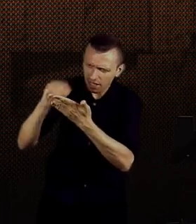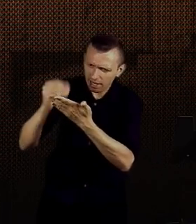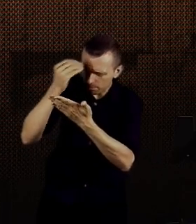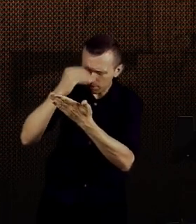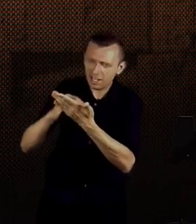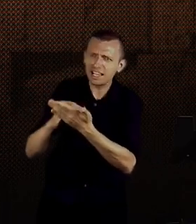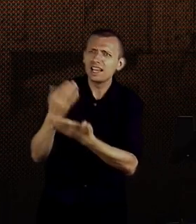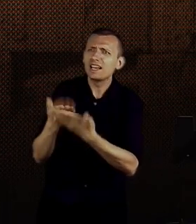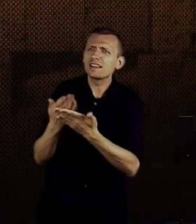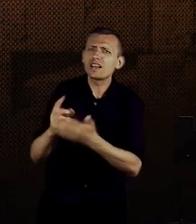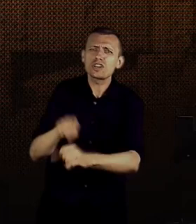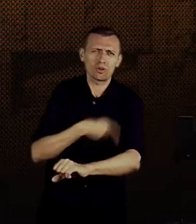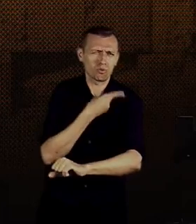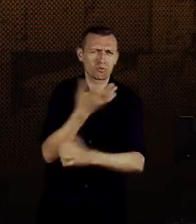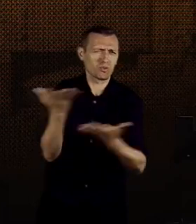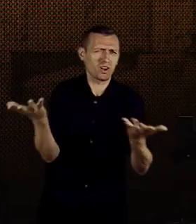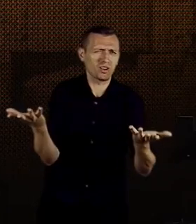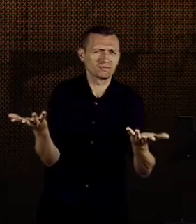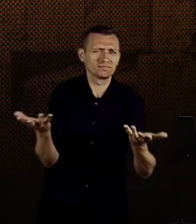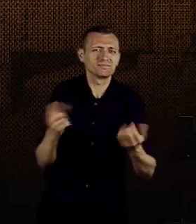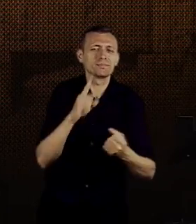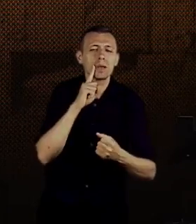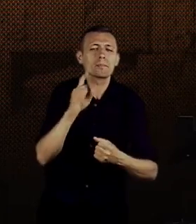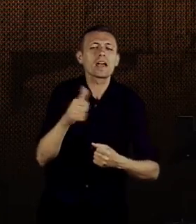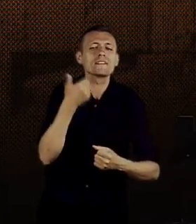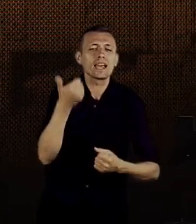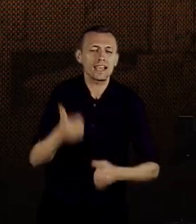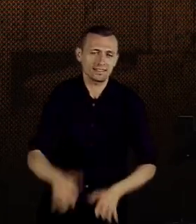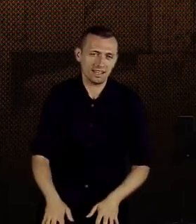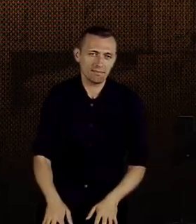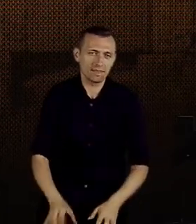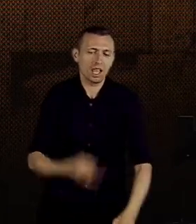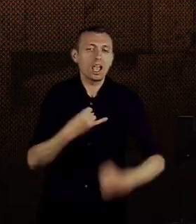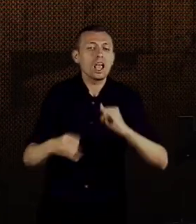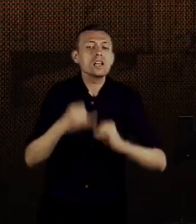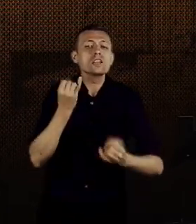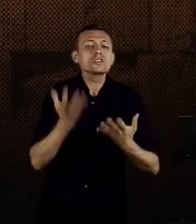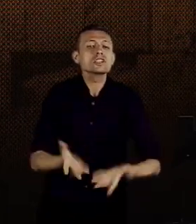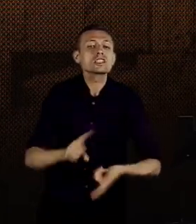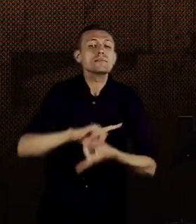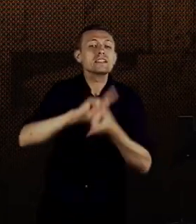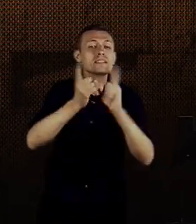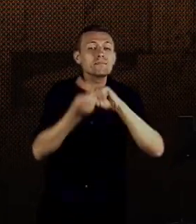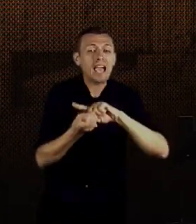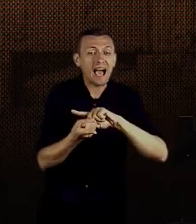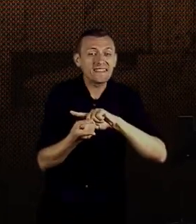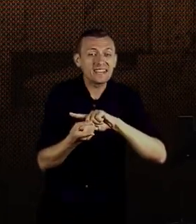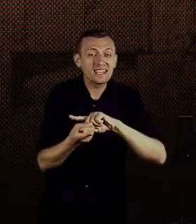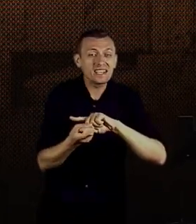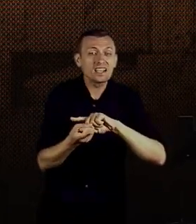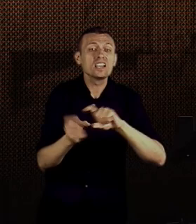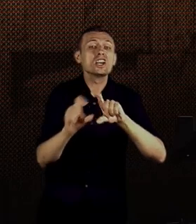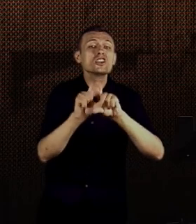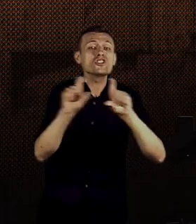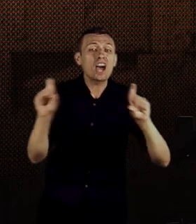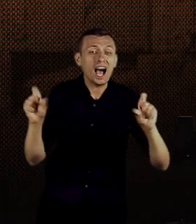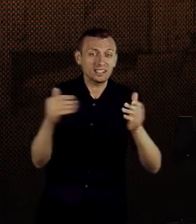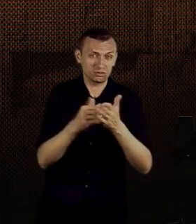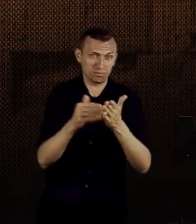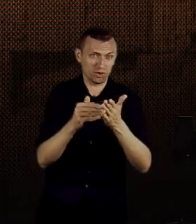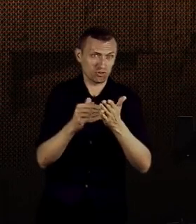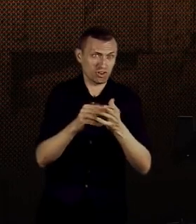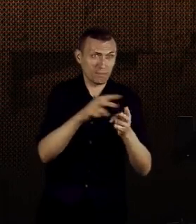następująco. Przemiana potrzebuje czasu. Przemiana wymaga czasu. Ponieważ jest